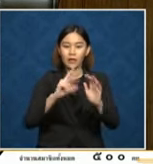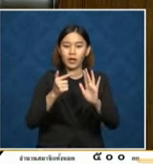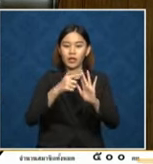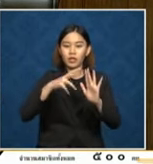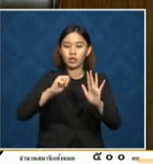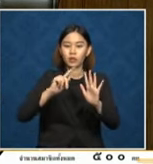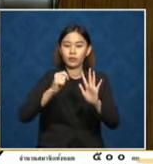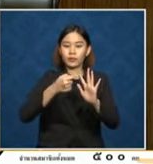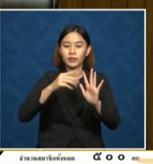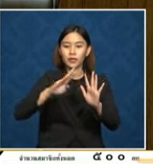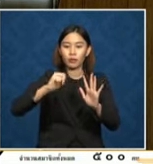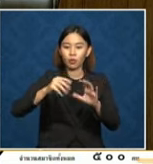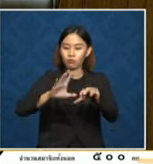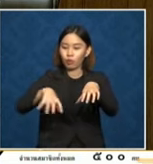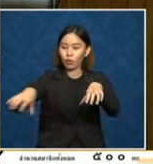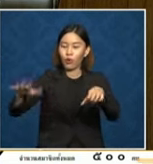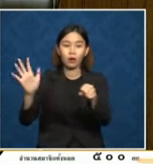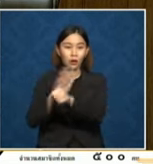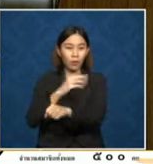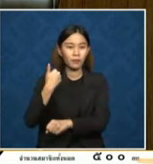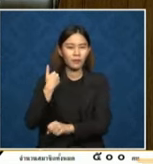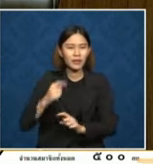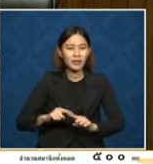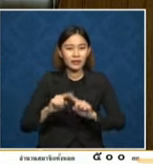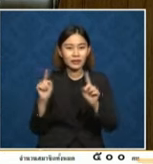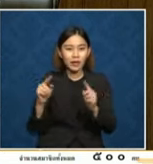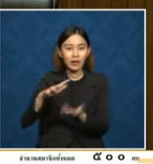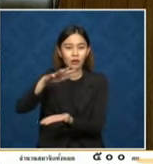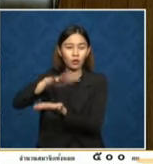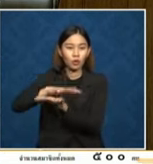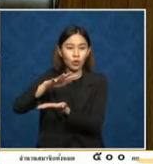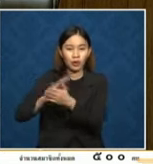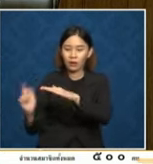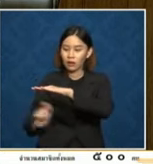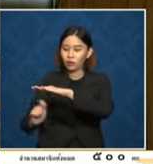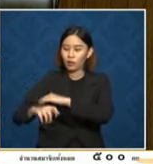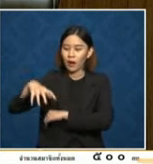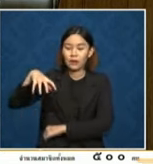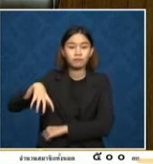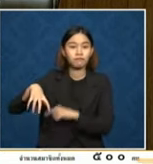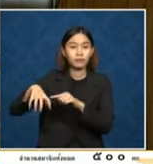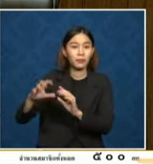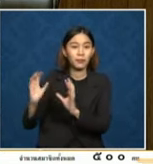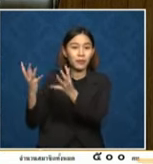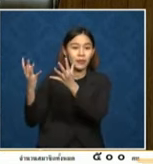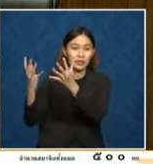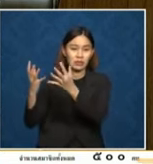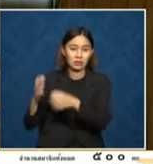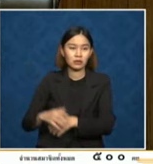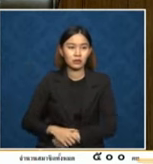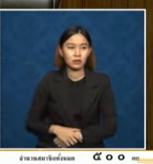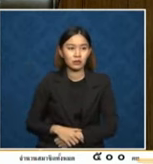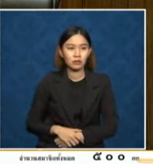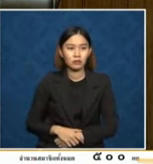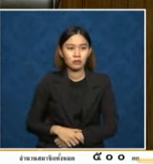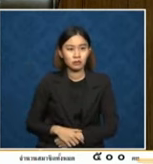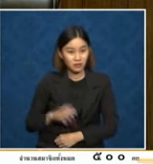งมีครบหมดทุกอย่างขาดอย่างเดียวโรงเรียนอนุบาลไม่มีครับท่านประธานเ